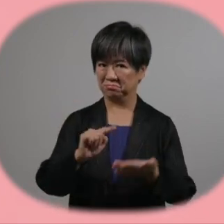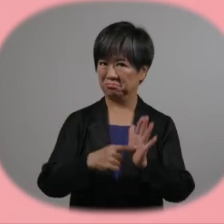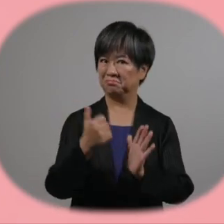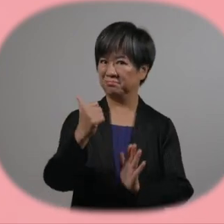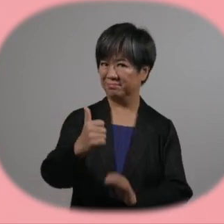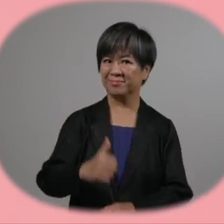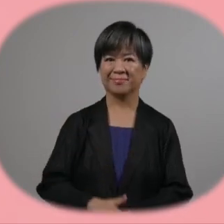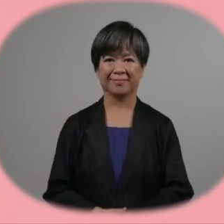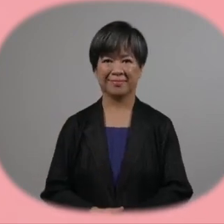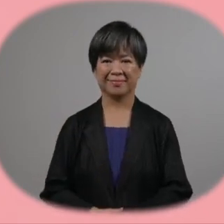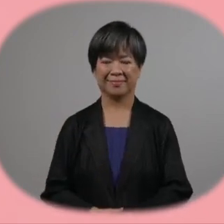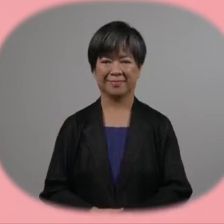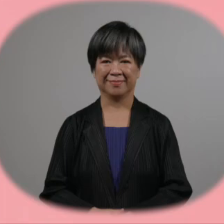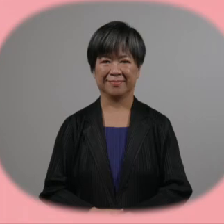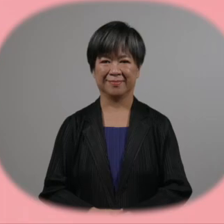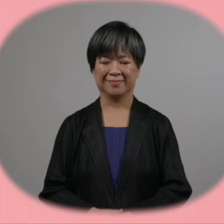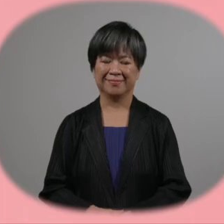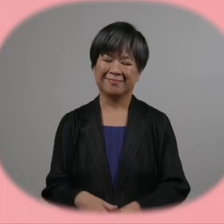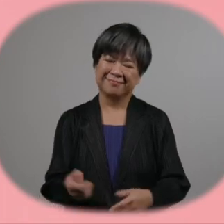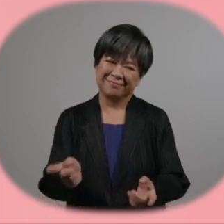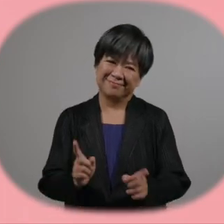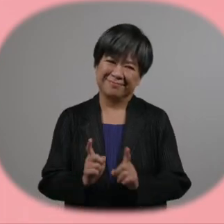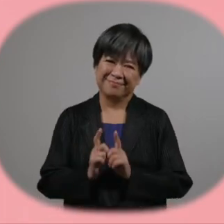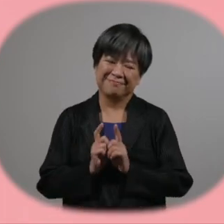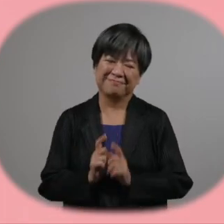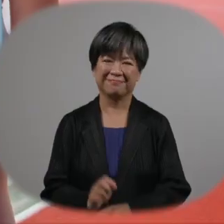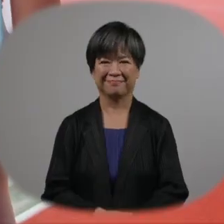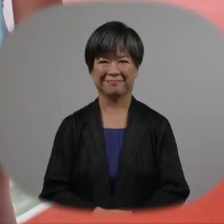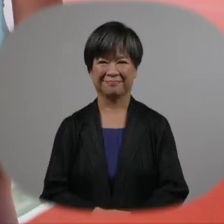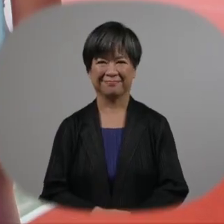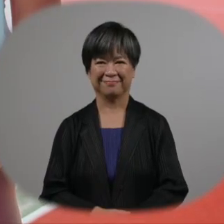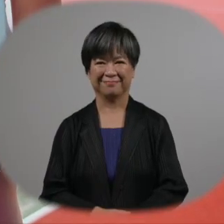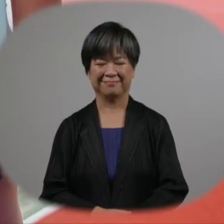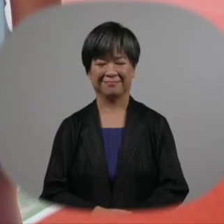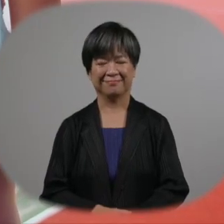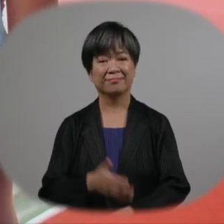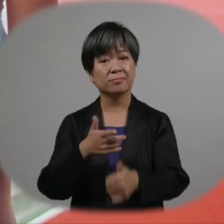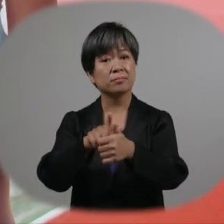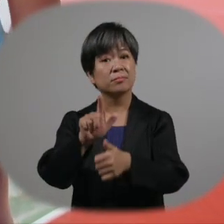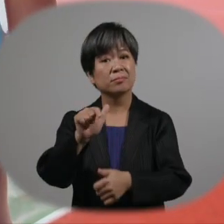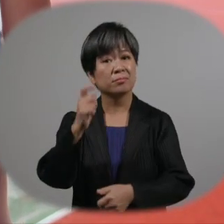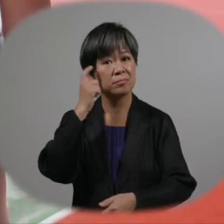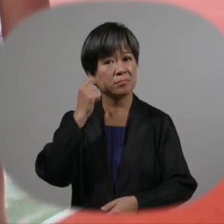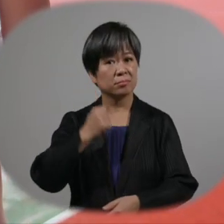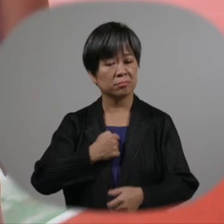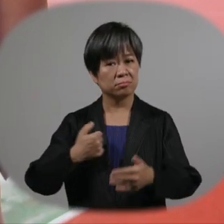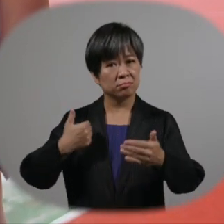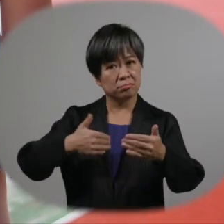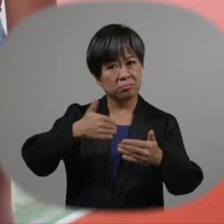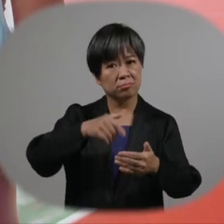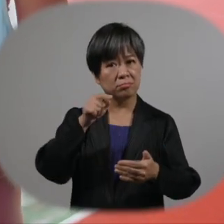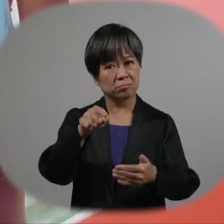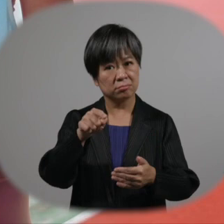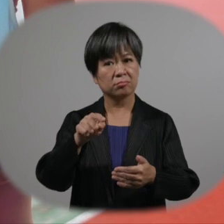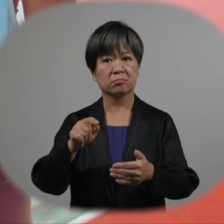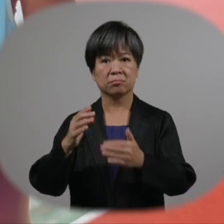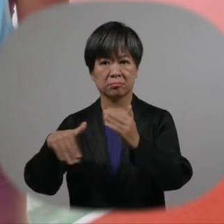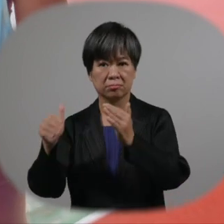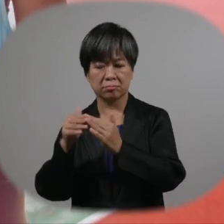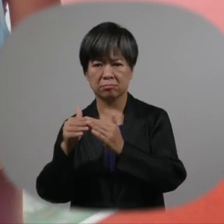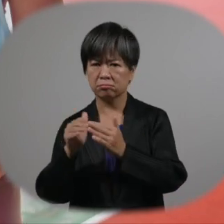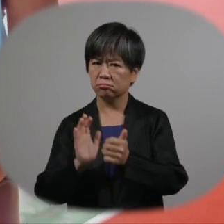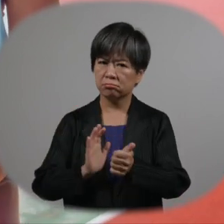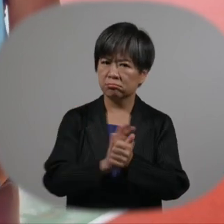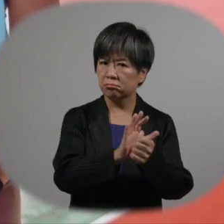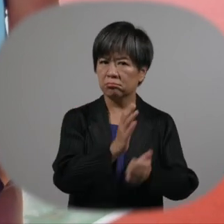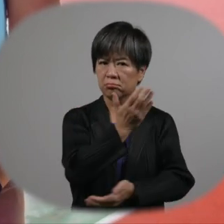棒。 哇，好感动哦。教练，我想知道这一路下来你跟学校是怎么这样支持这样身